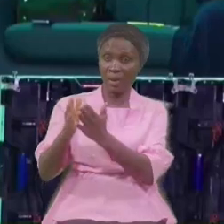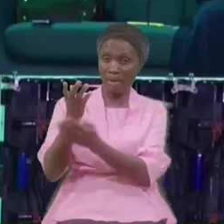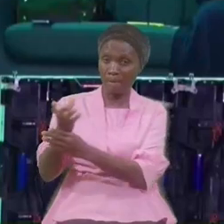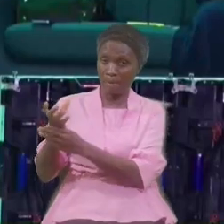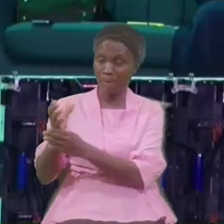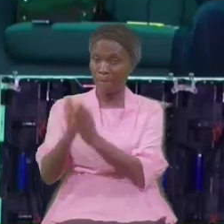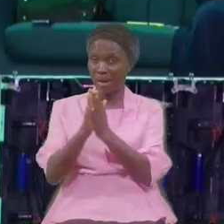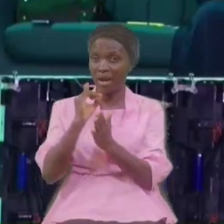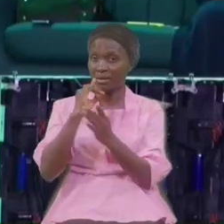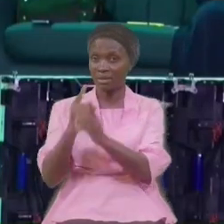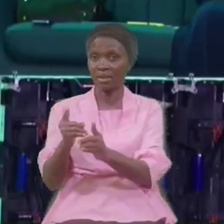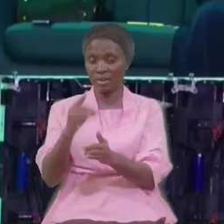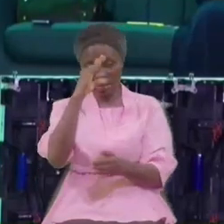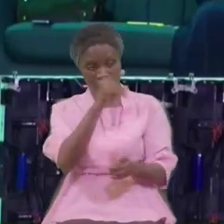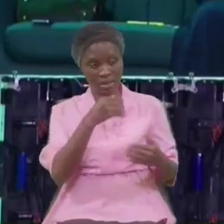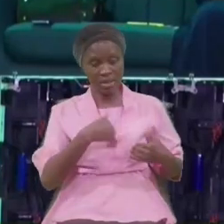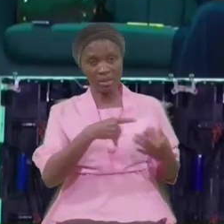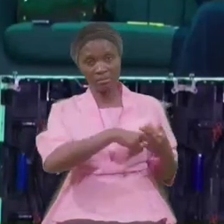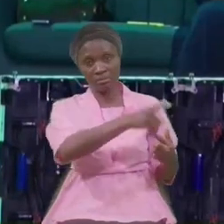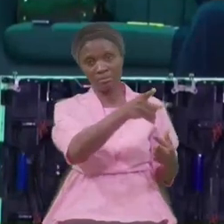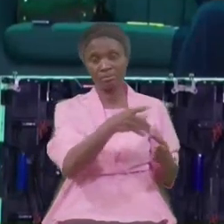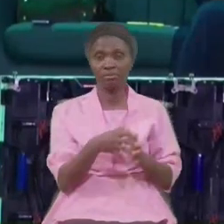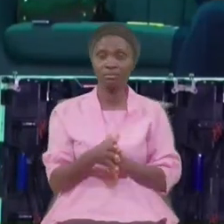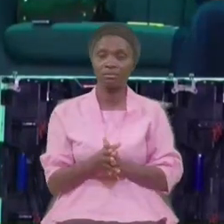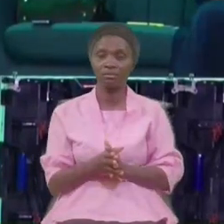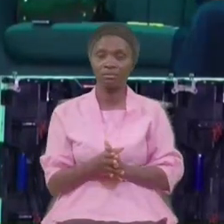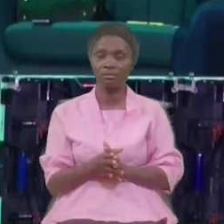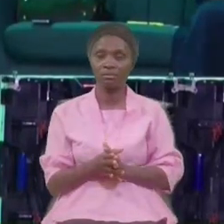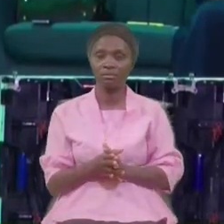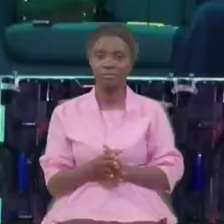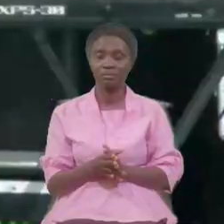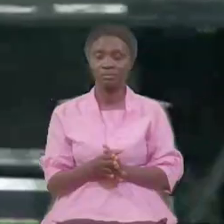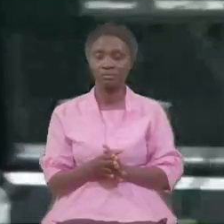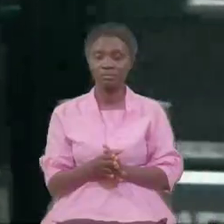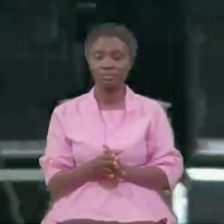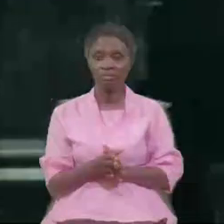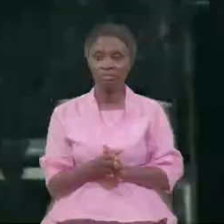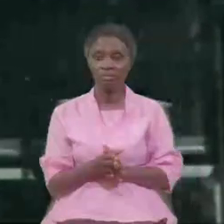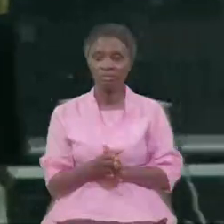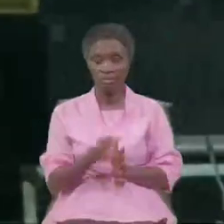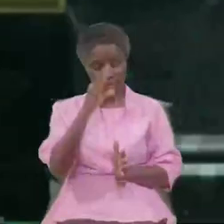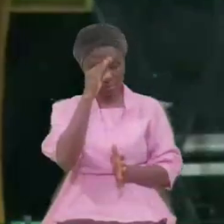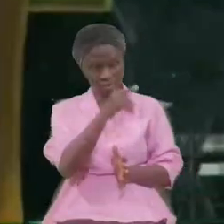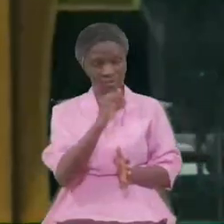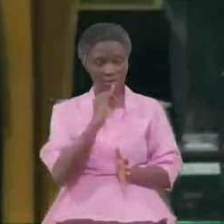Avant que sa prière, sa requête ne soit accordée, il disparaît.